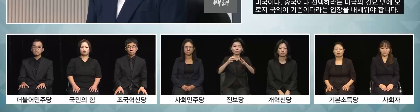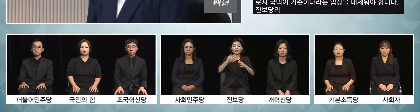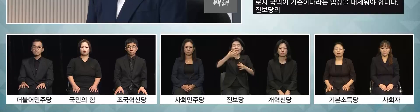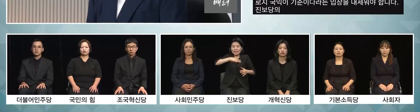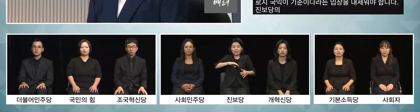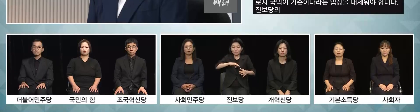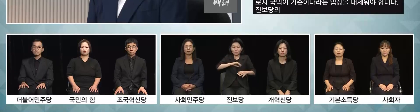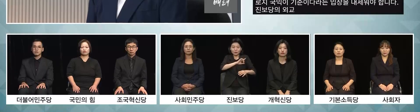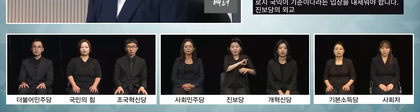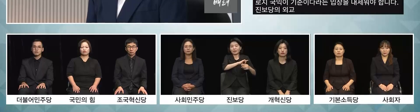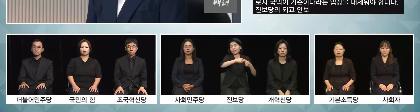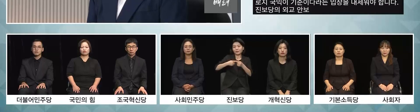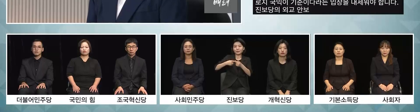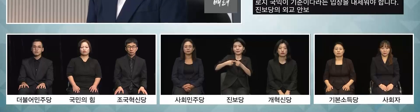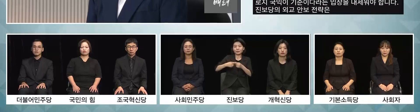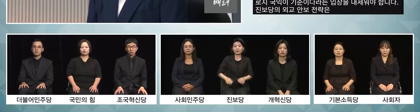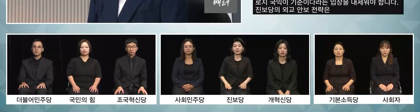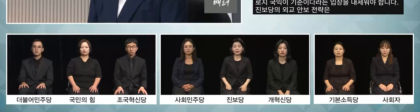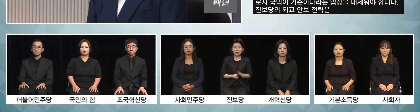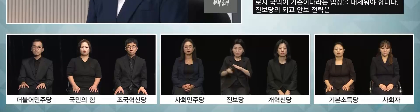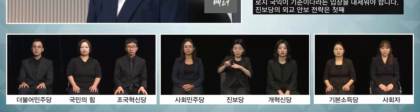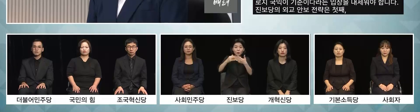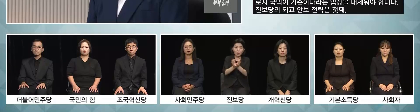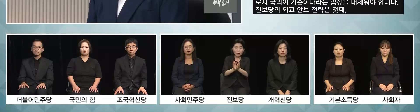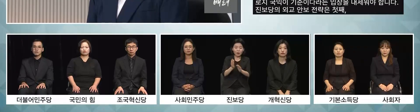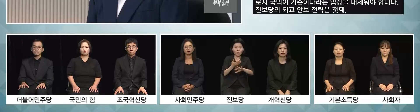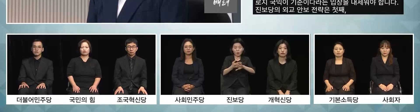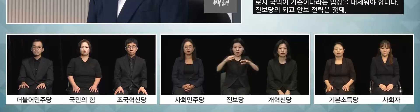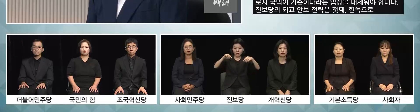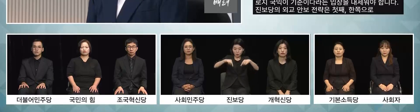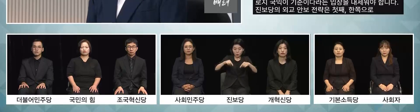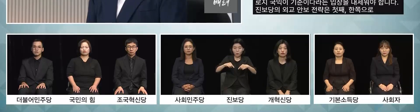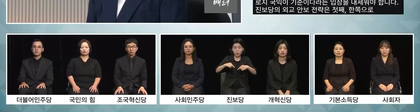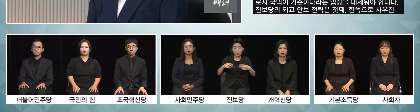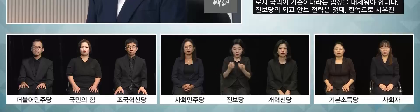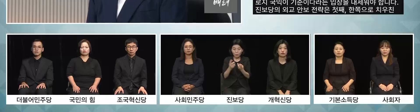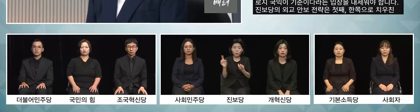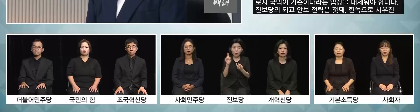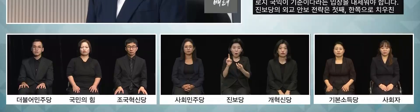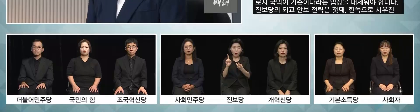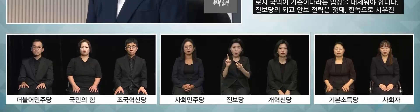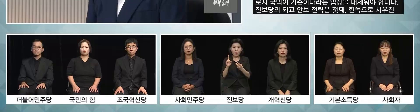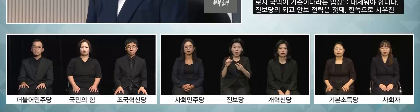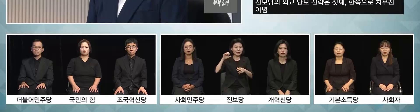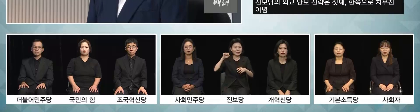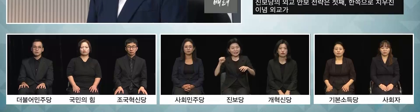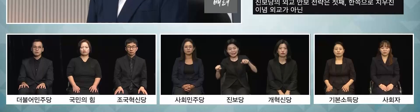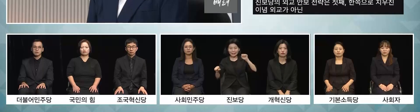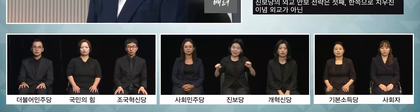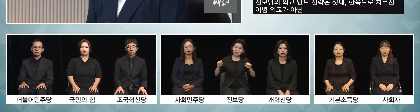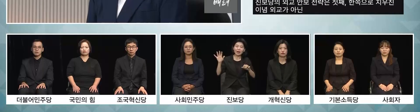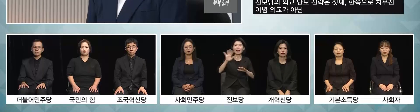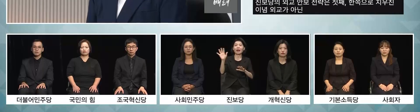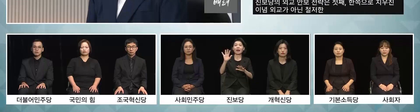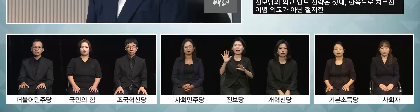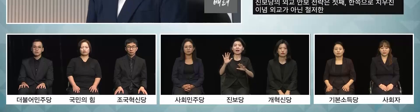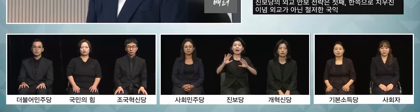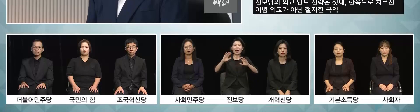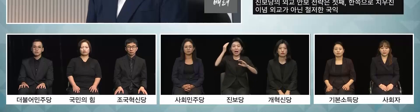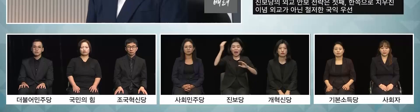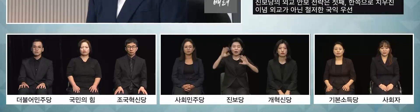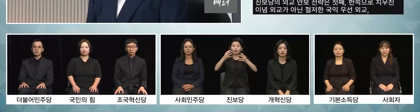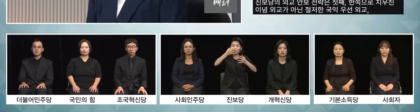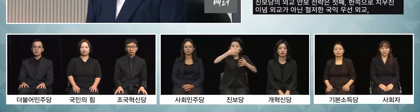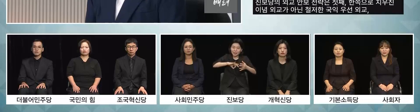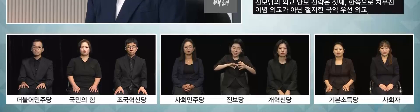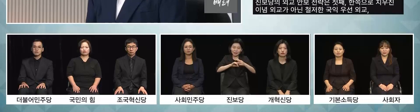외교 안보 전략은 첫째, 한쪽으로 치우친 이념 외교가 아닌 철저한 국익 우선 외교,